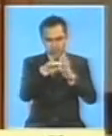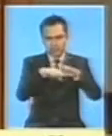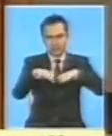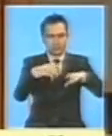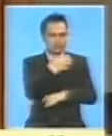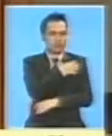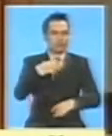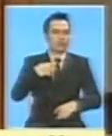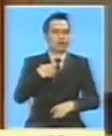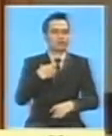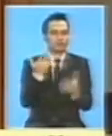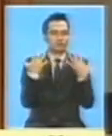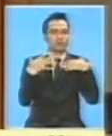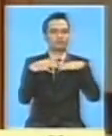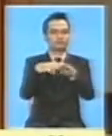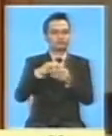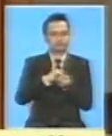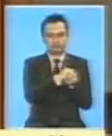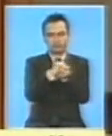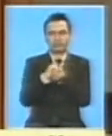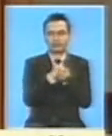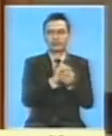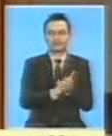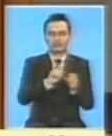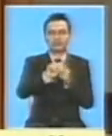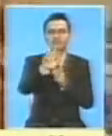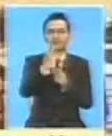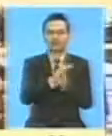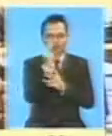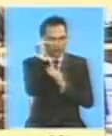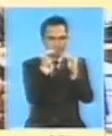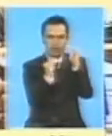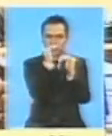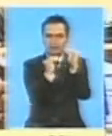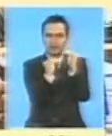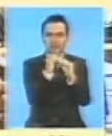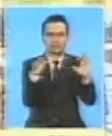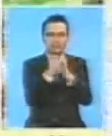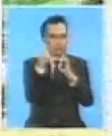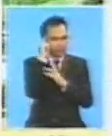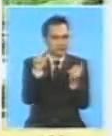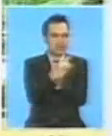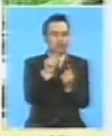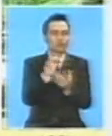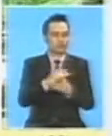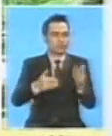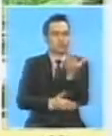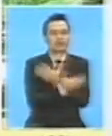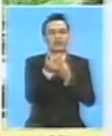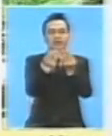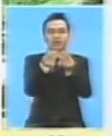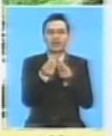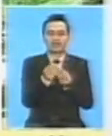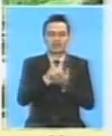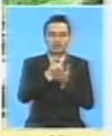ทูตให้ในเชิงบูรณาการนะครับนโยบายที่3การลดความเหลื่อมล้ำทางสังคมสร้างโอกาสการเข้าถึงบริการของรัฐวันนี้เ